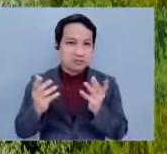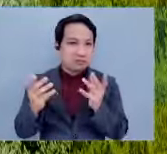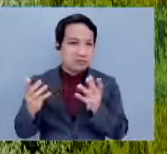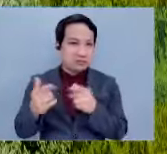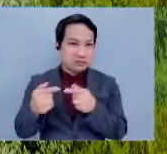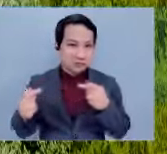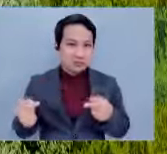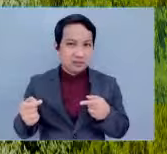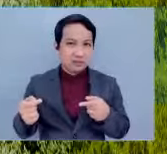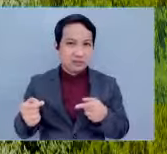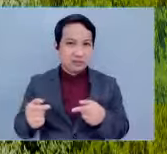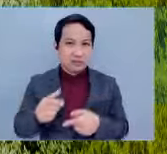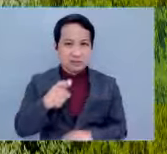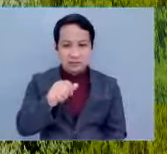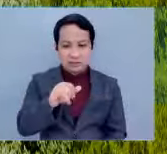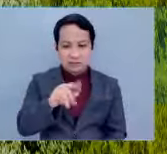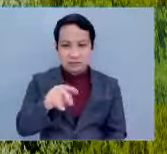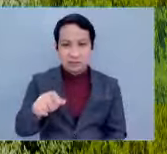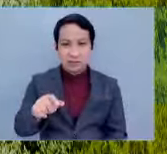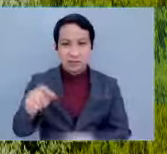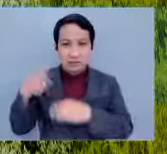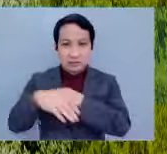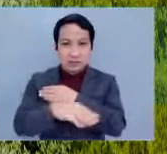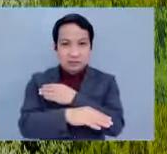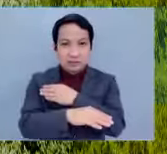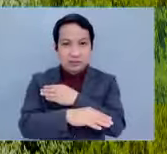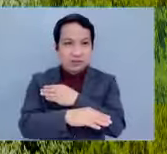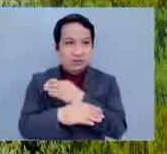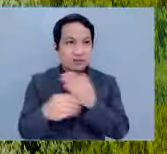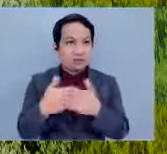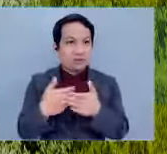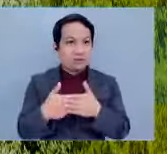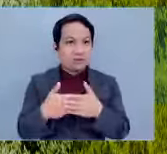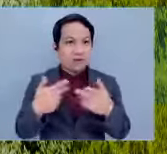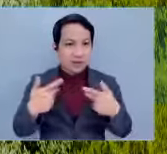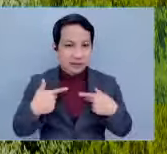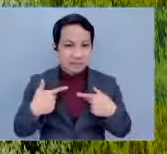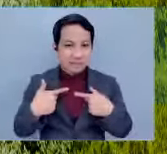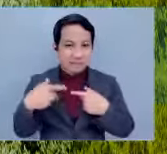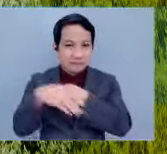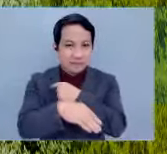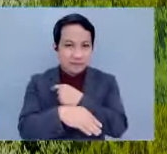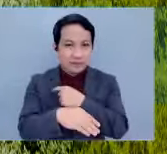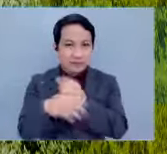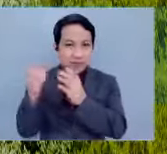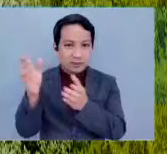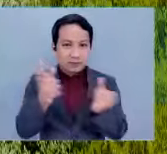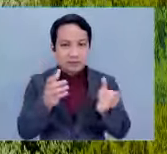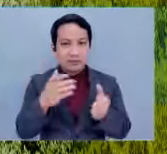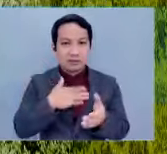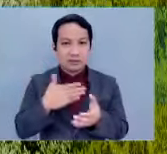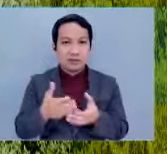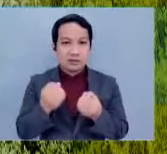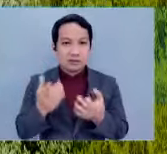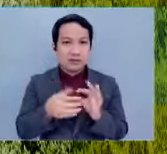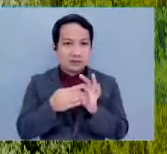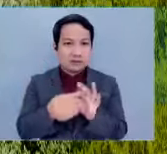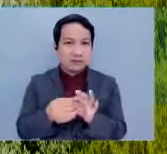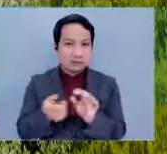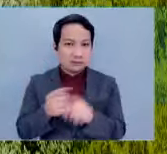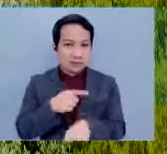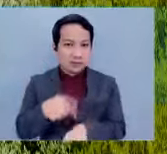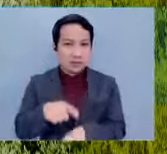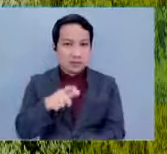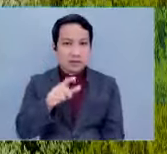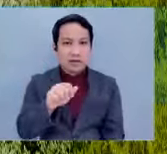yung ati-atihan, mga coastal towns halos yung mga may Santo Niño devotion at marami sa kanila tulad ng